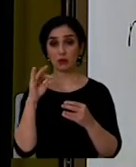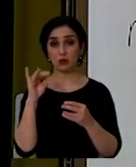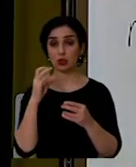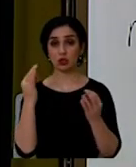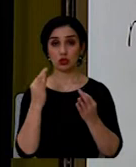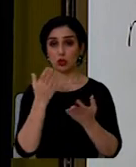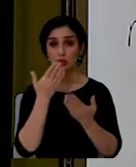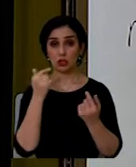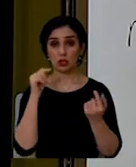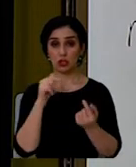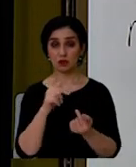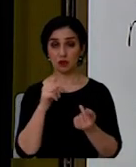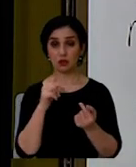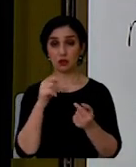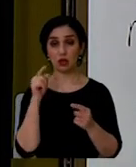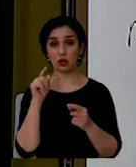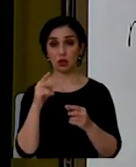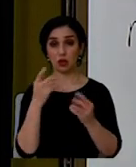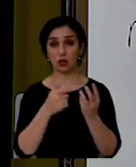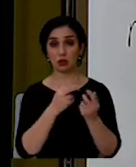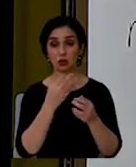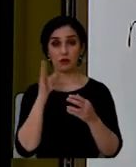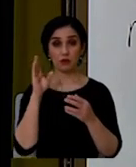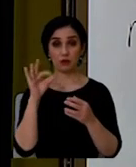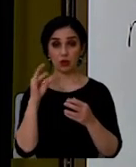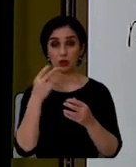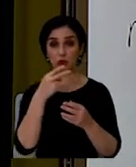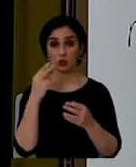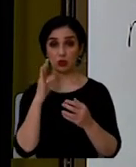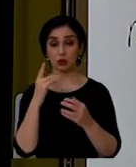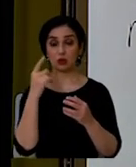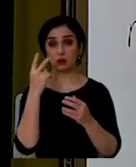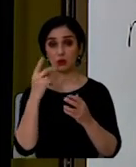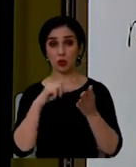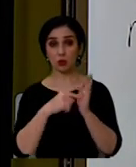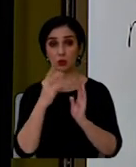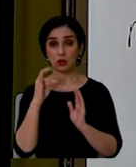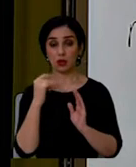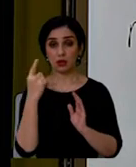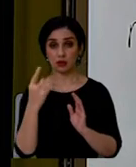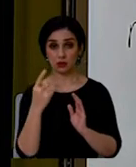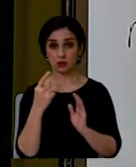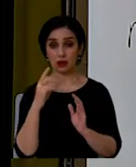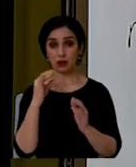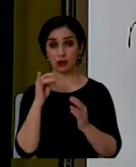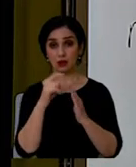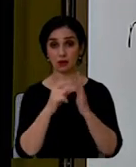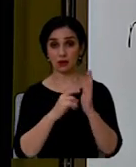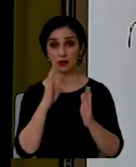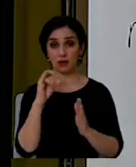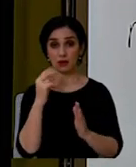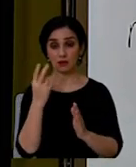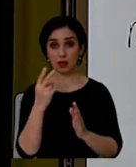ничего нету. Соответственно, количество водорода у нас будет равно 2 умножить на 1 и разделить на